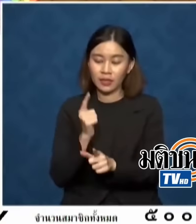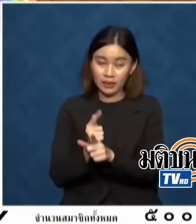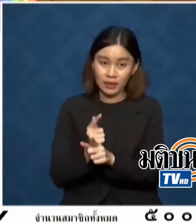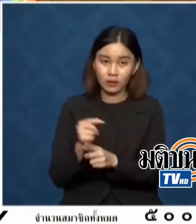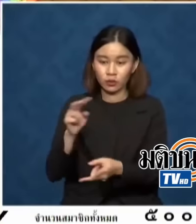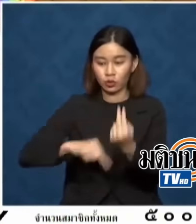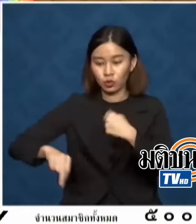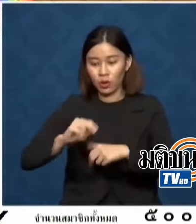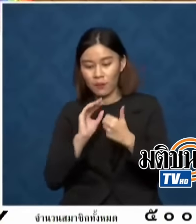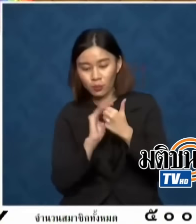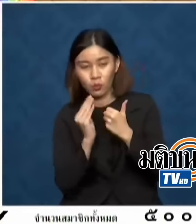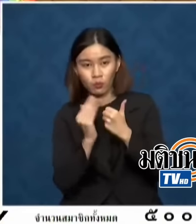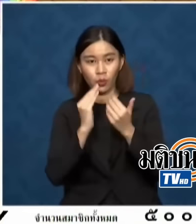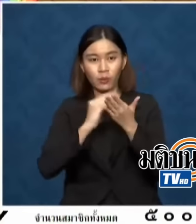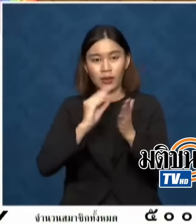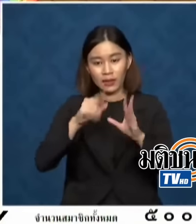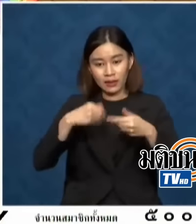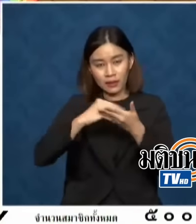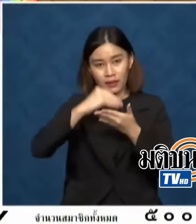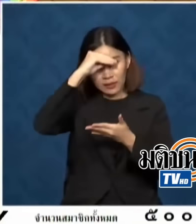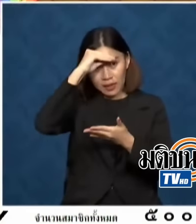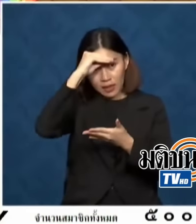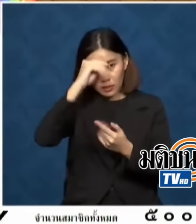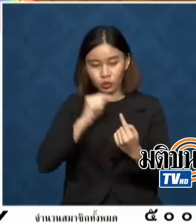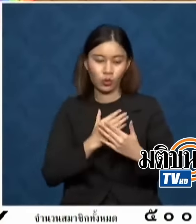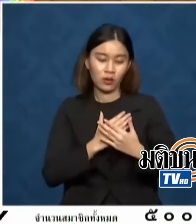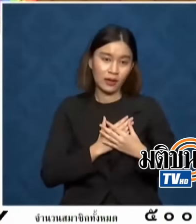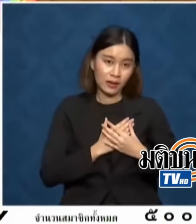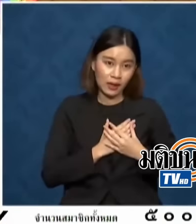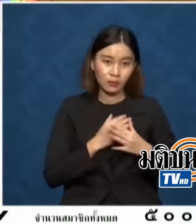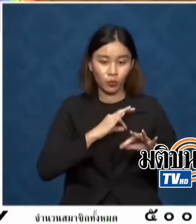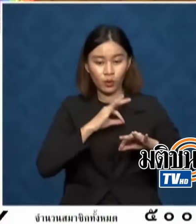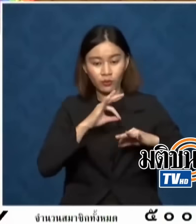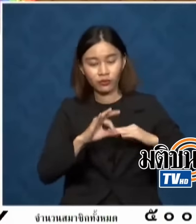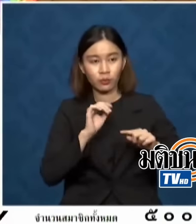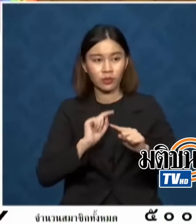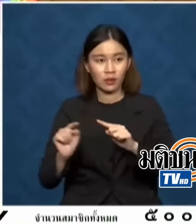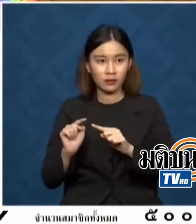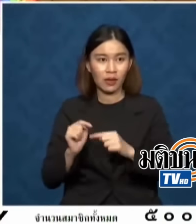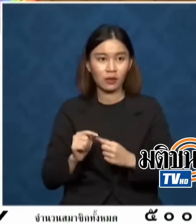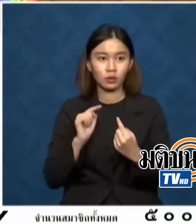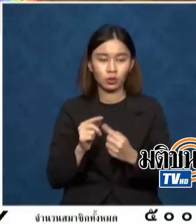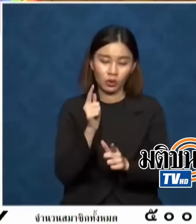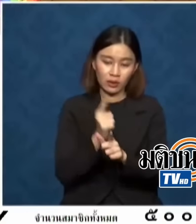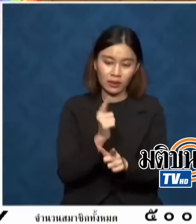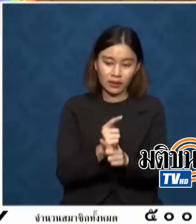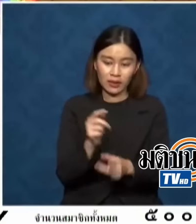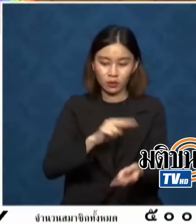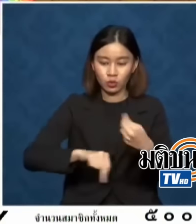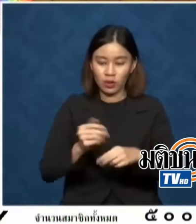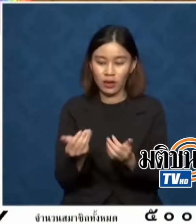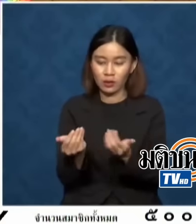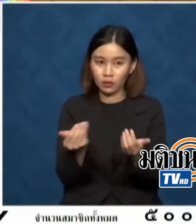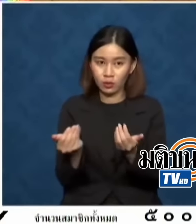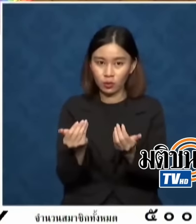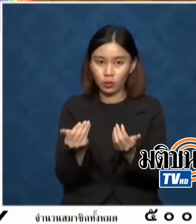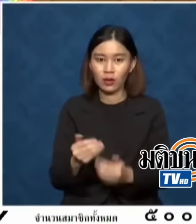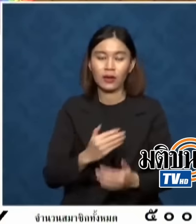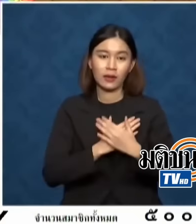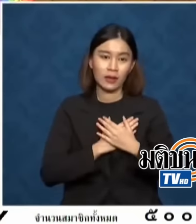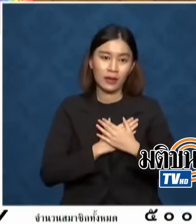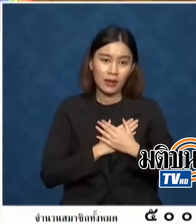าและให้ความสัมพันธ์ซึ่งกันและกันการให้การอุปการะบุตรให้มีความ